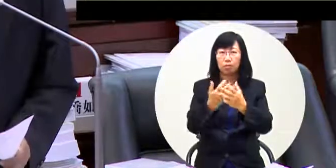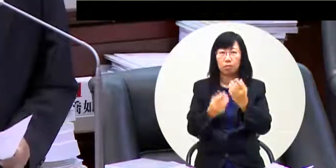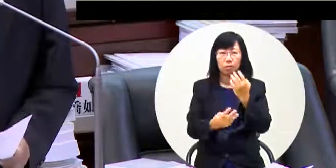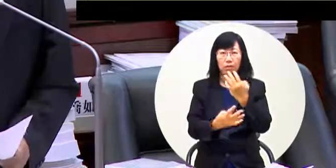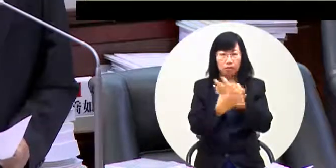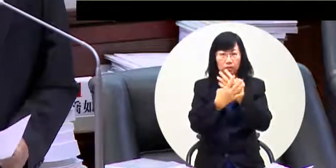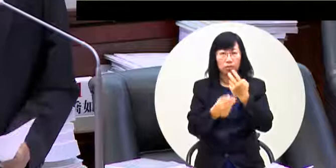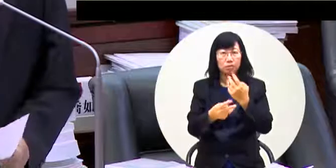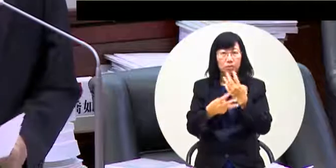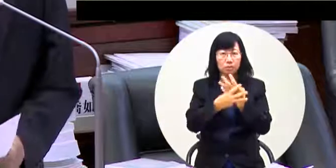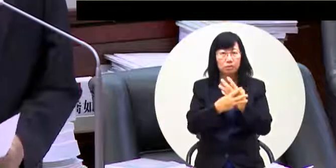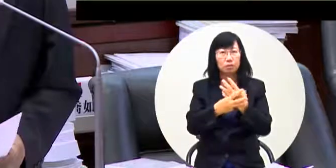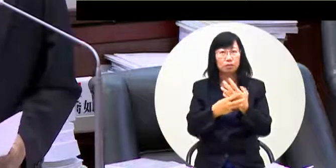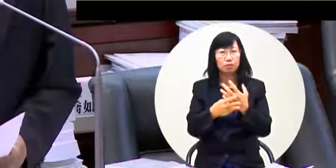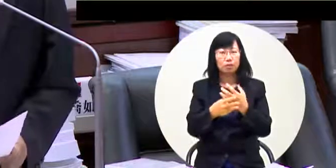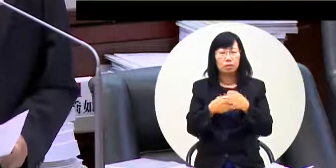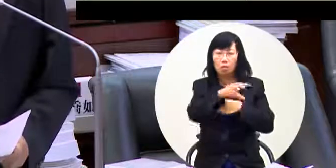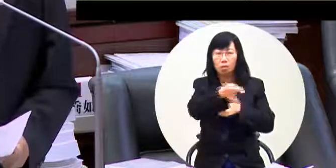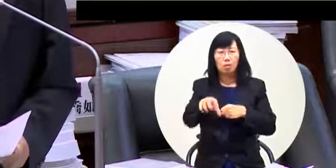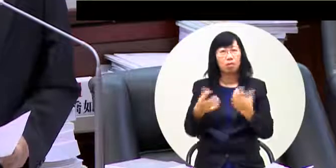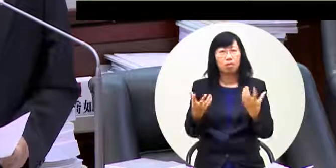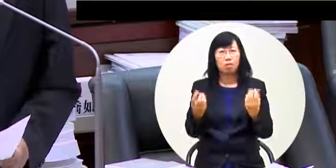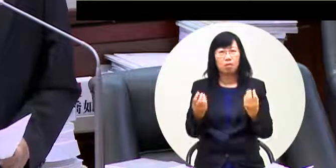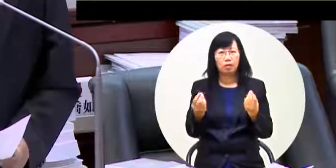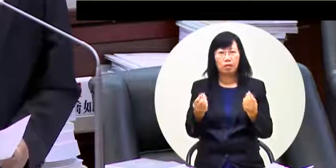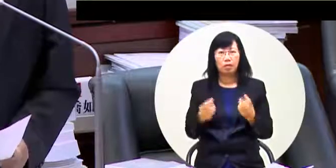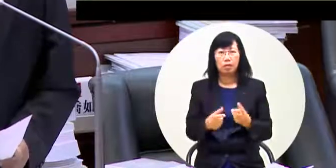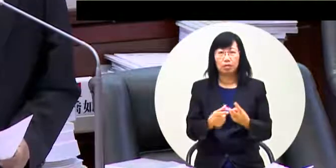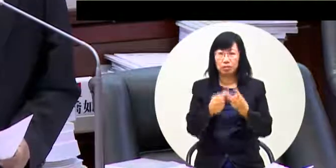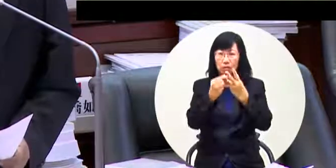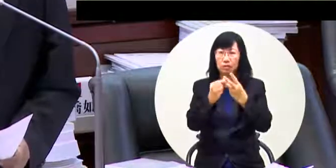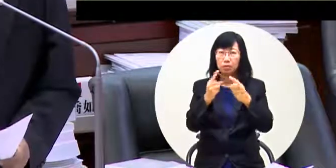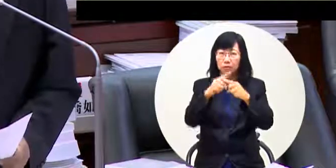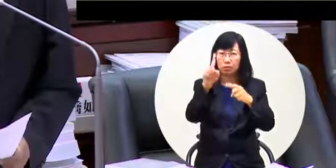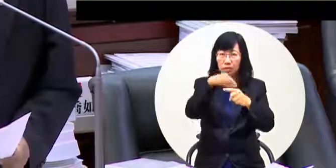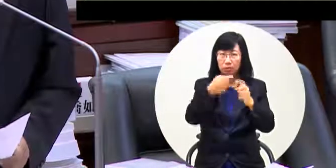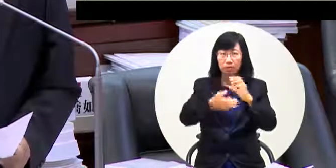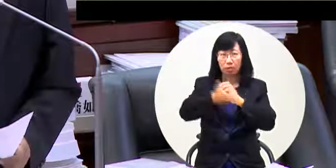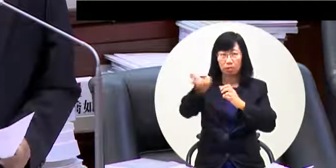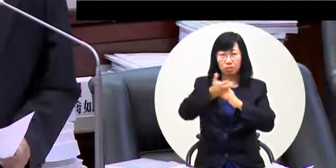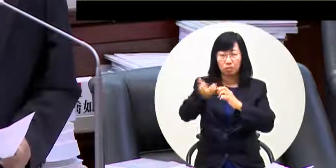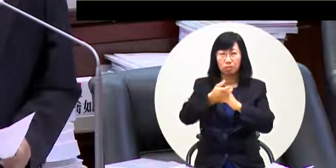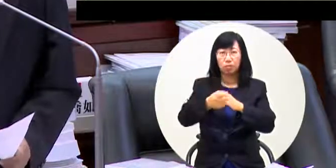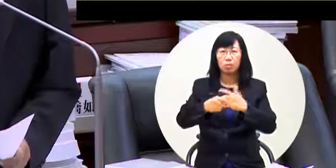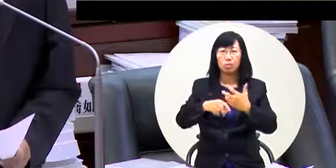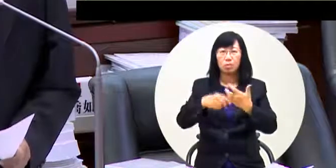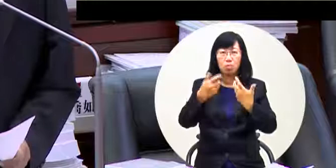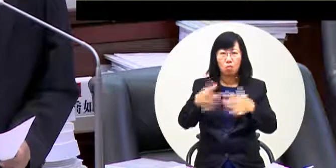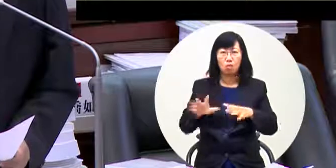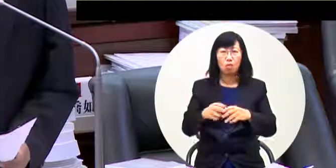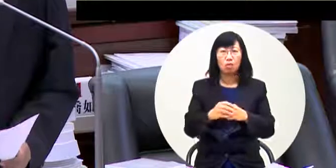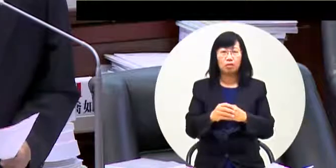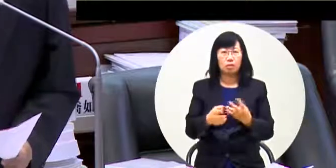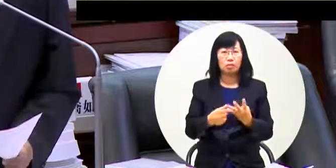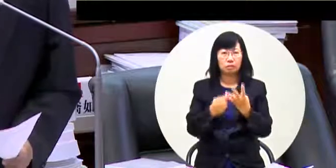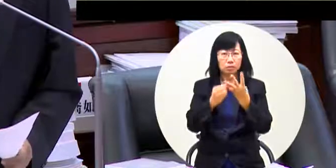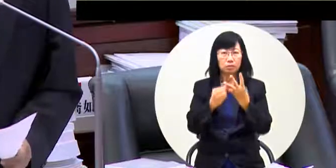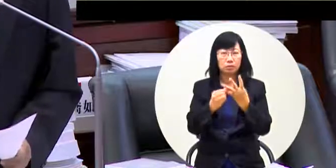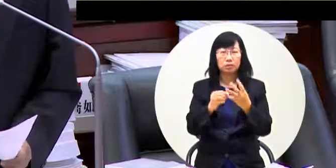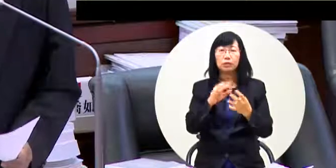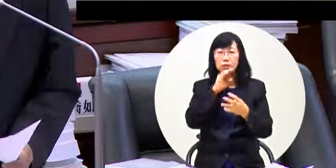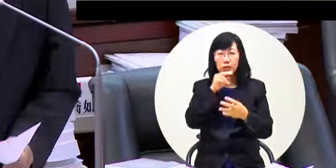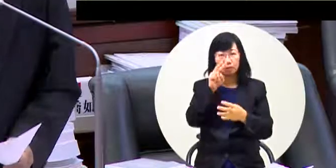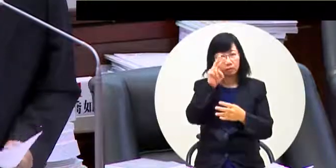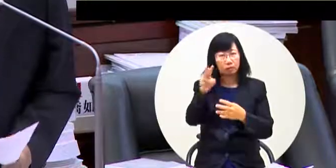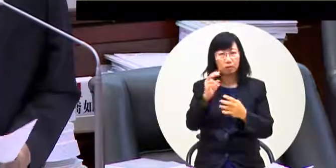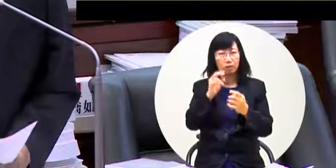才其实外流严重。第四个，我们等一下有数据是，高雄人哦是全国最不敢结婚的。